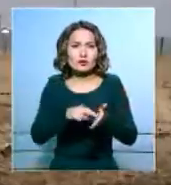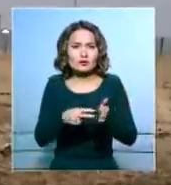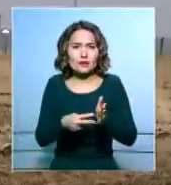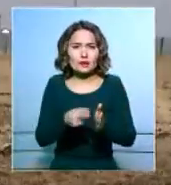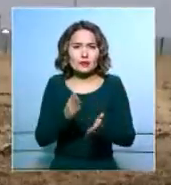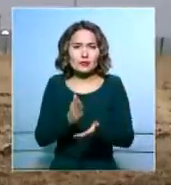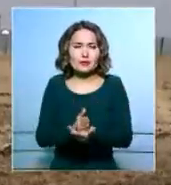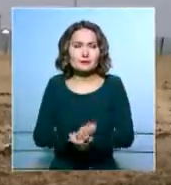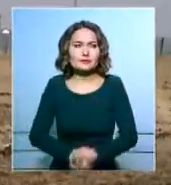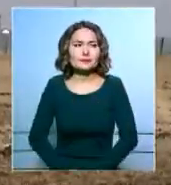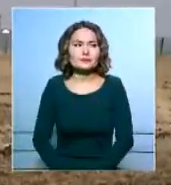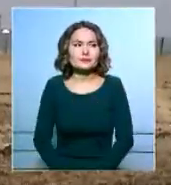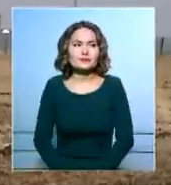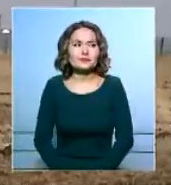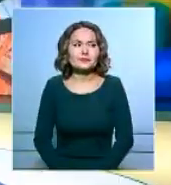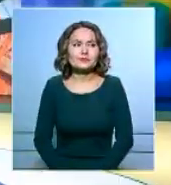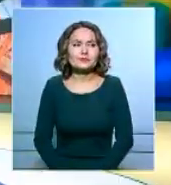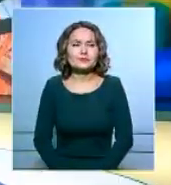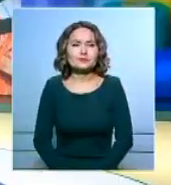облысы, 24 кезет.